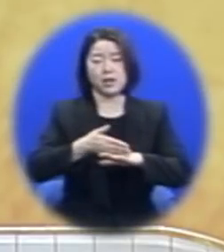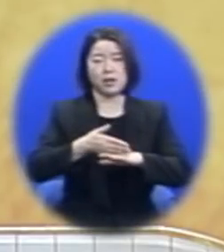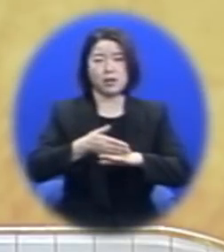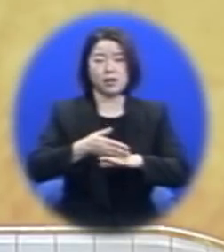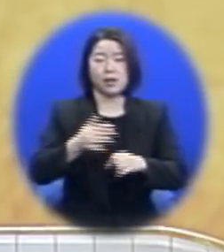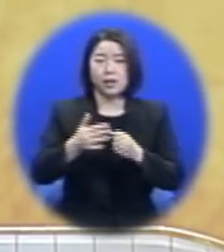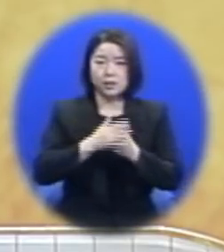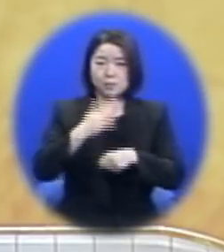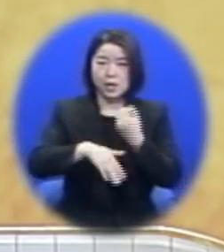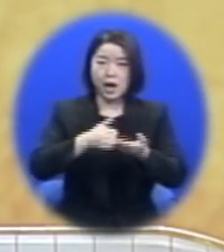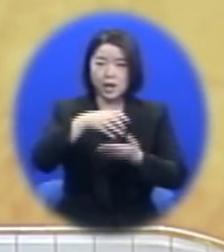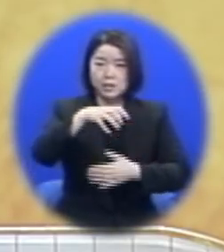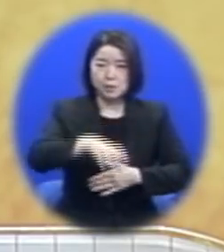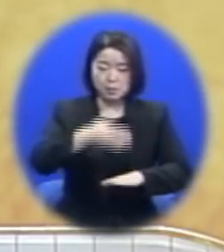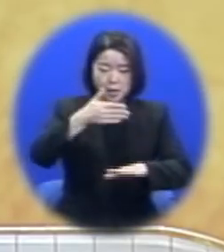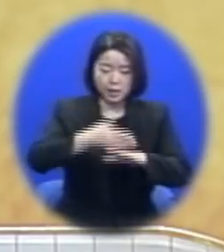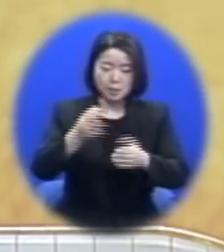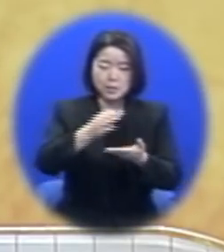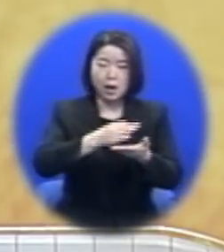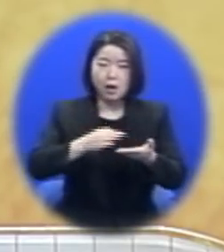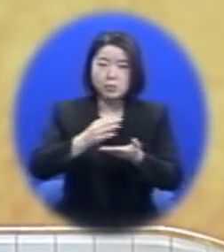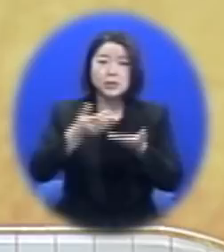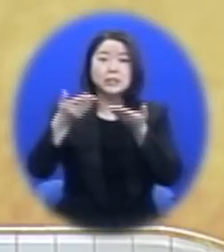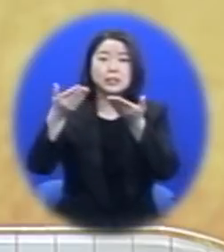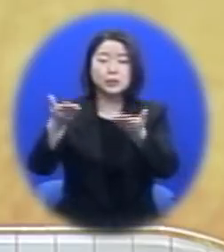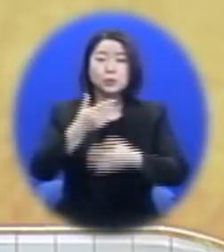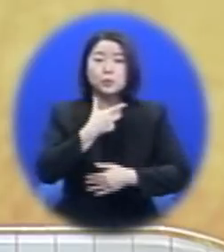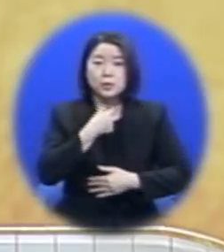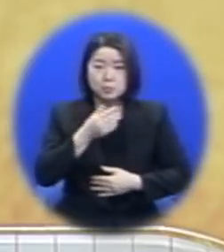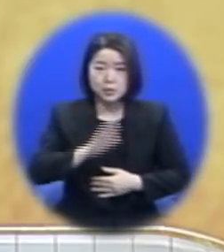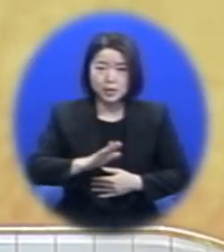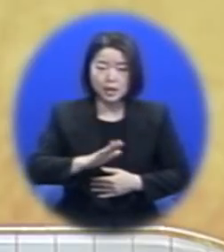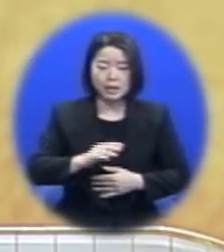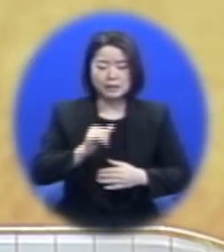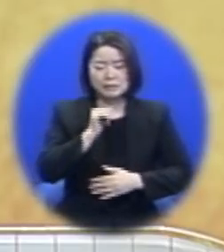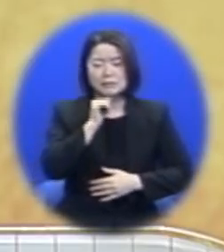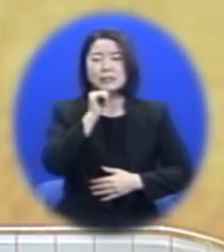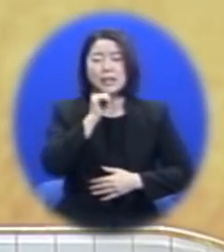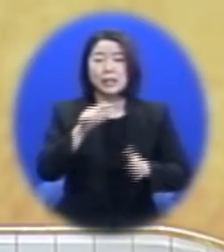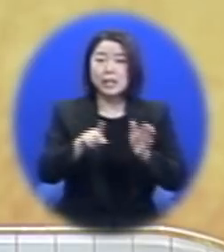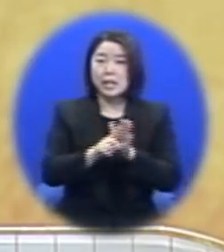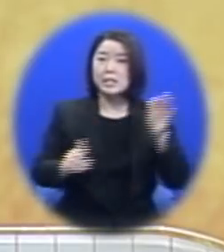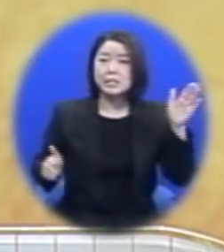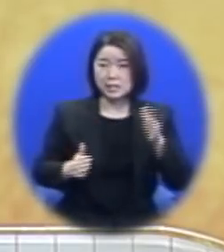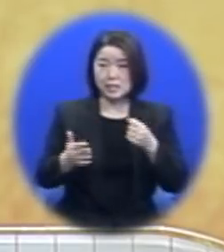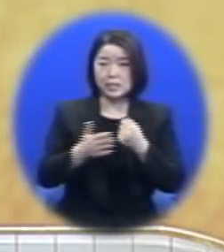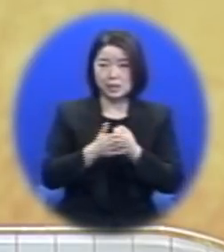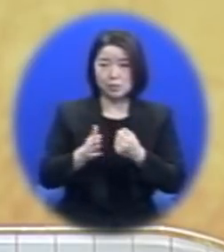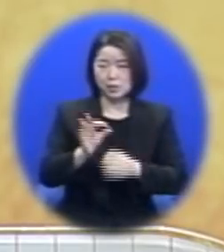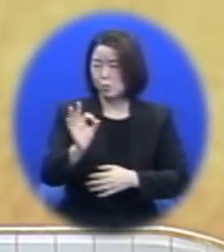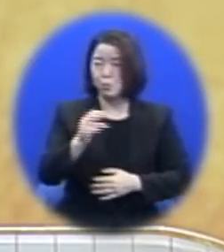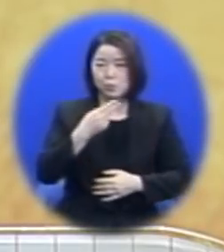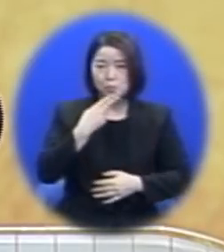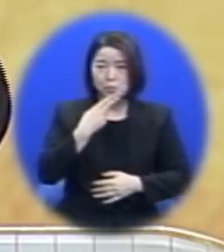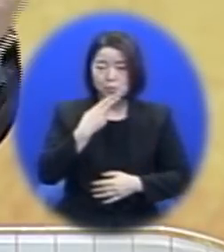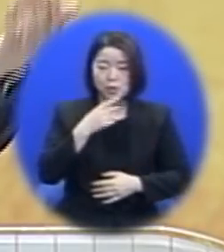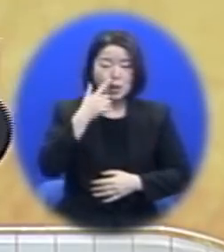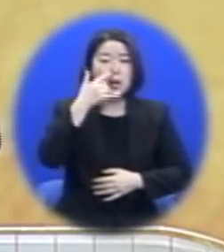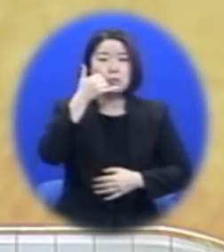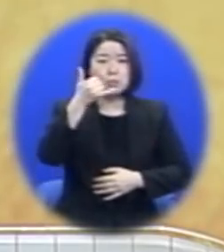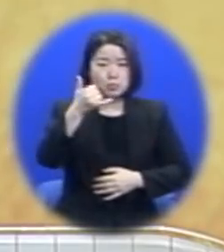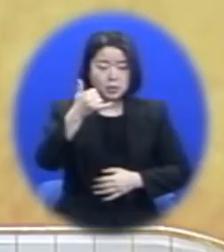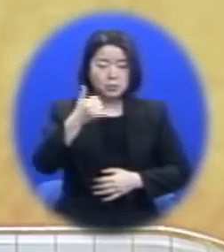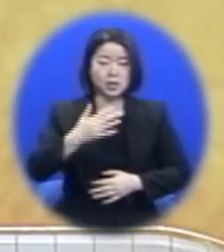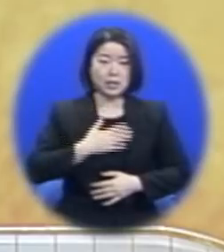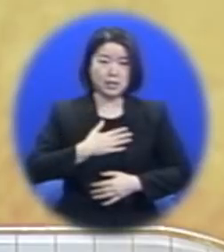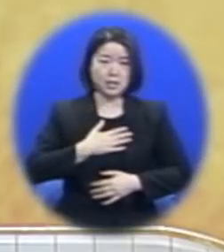하나님 앞에 감사헌금을 드리고 싶은데 가난한 신학생이 무슨 가지고 있는 돈이 없어서 부모님께 사정을